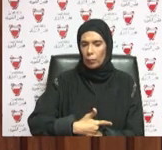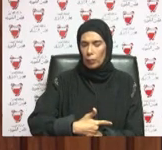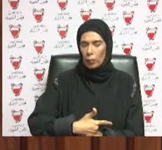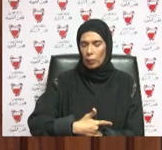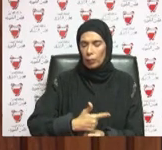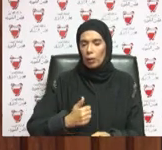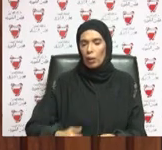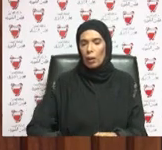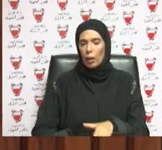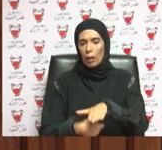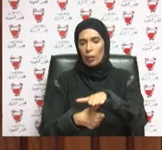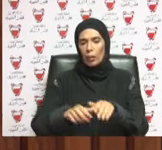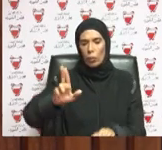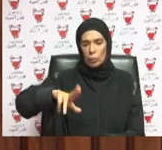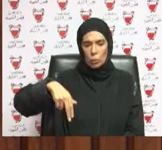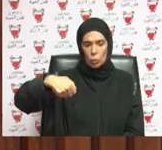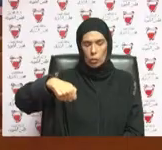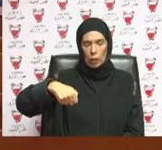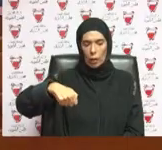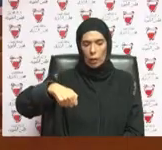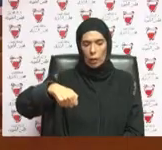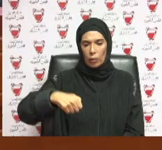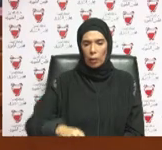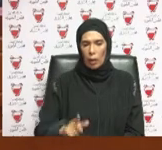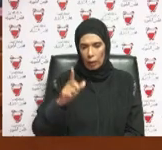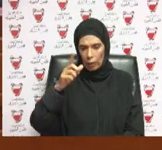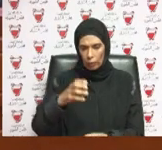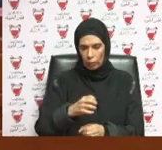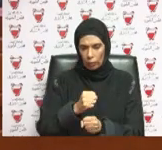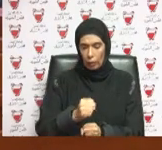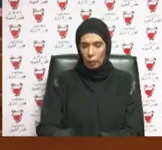نائب القاعد الأعلى رئيس مجلس الوزراء حفظه الله،